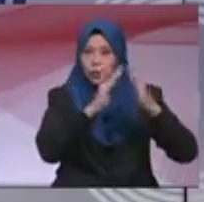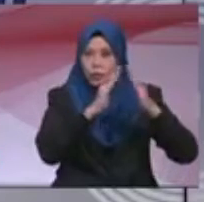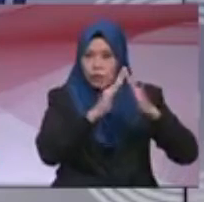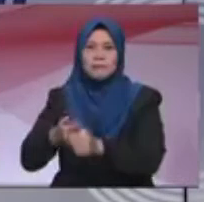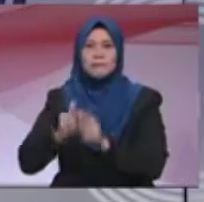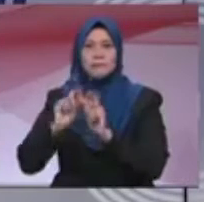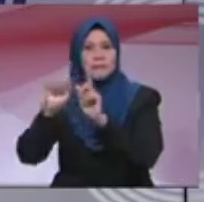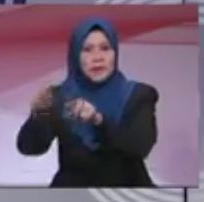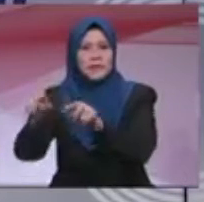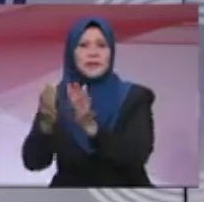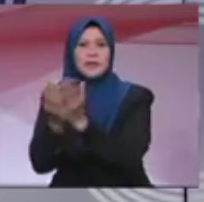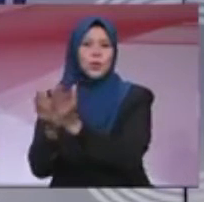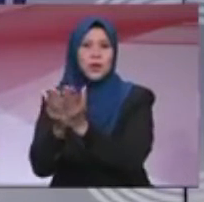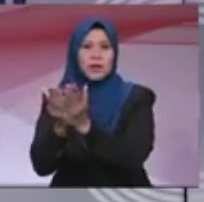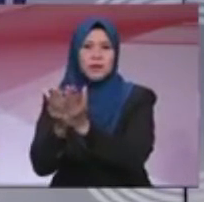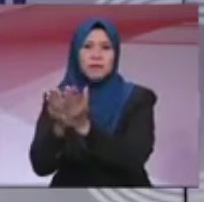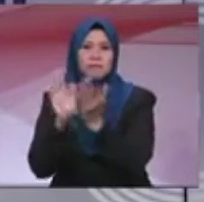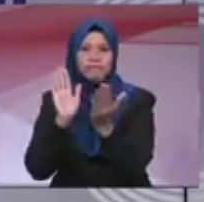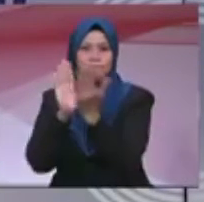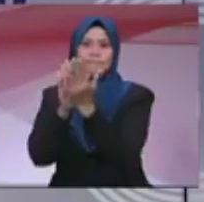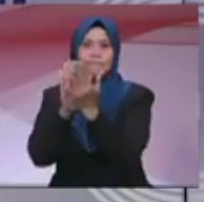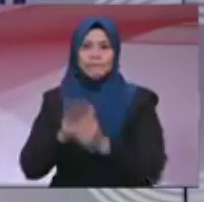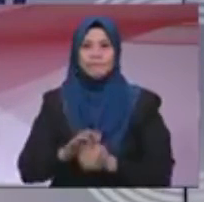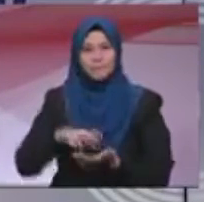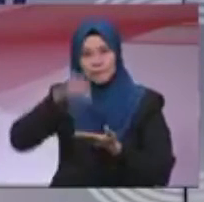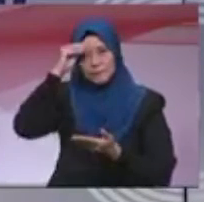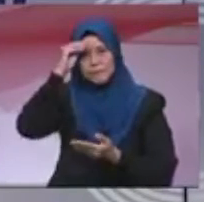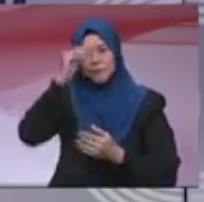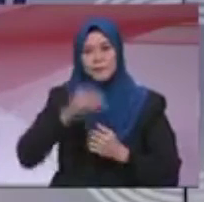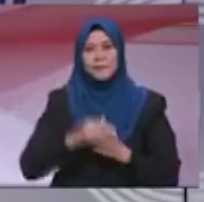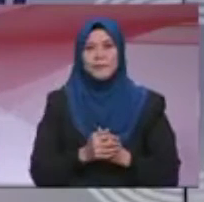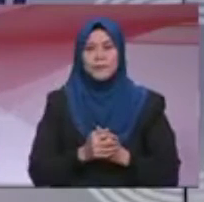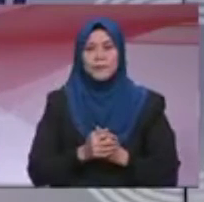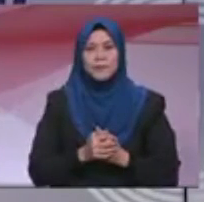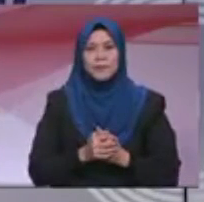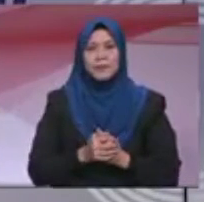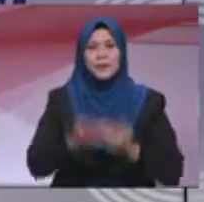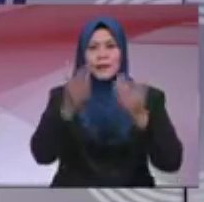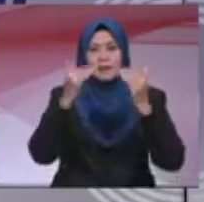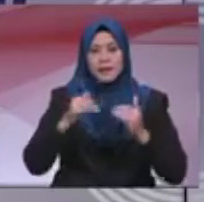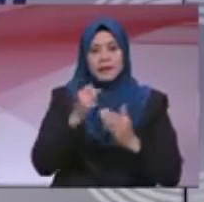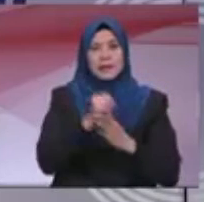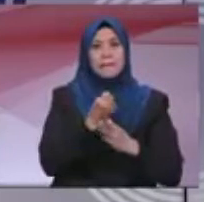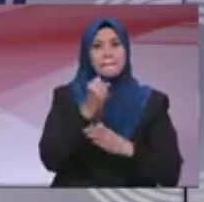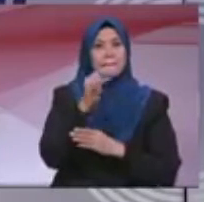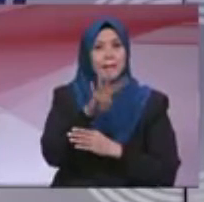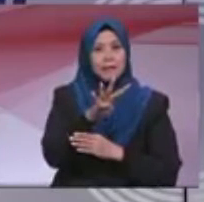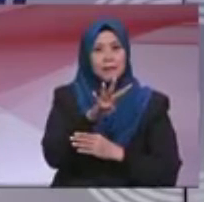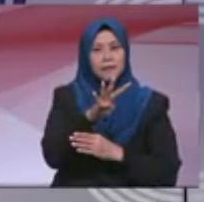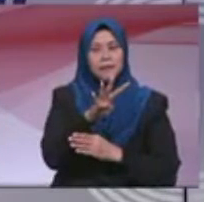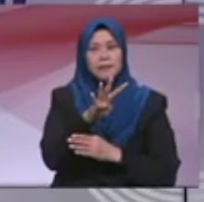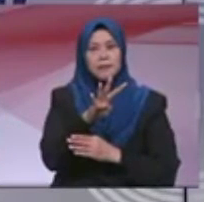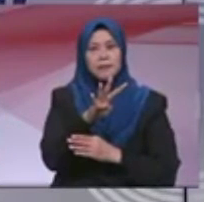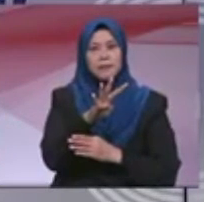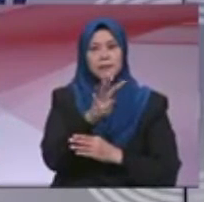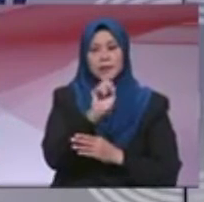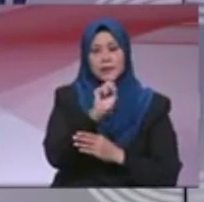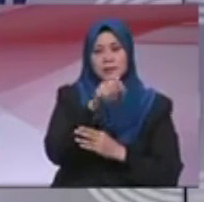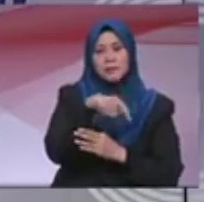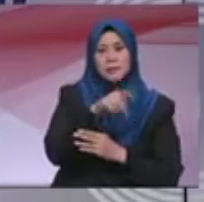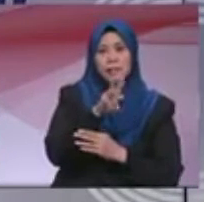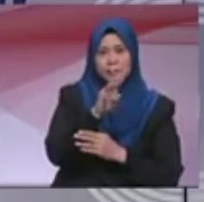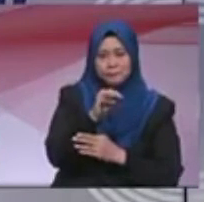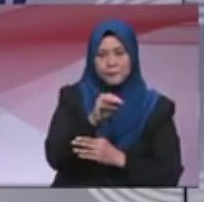secara bersemuka di sekolah. Begitu juga murid untuk semester 4 SVM negeri